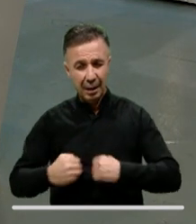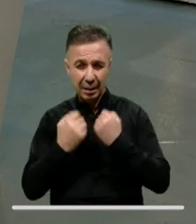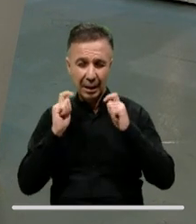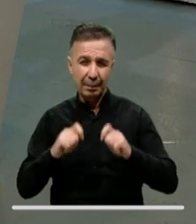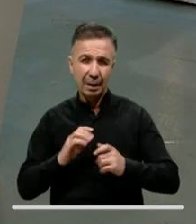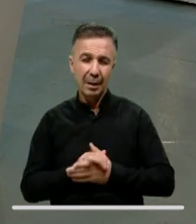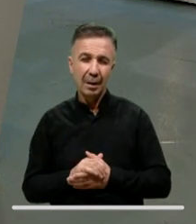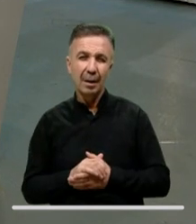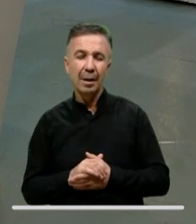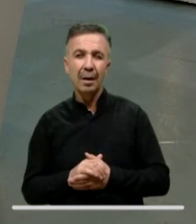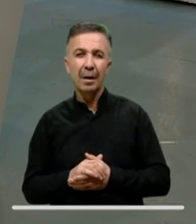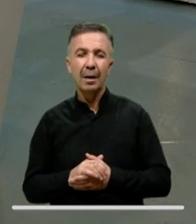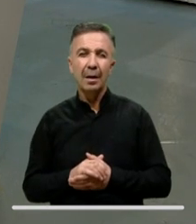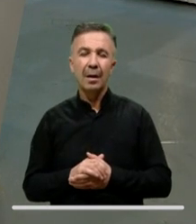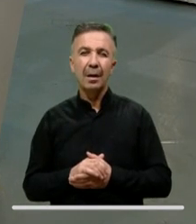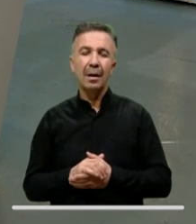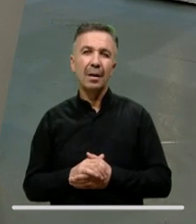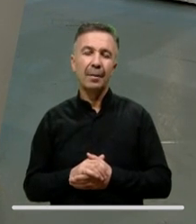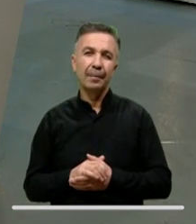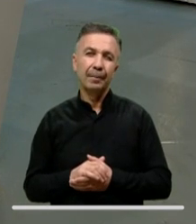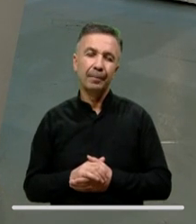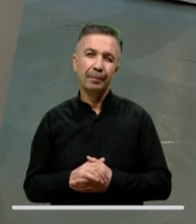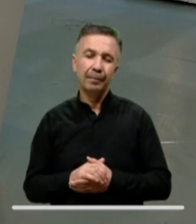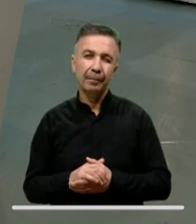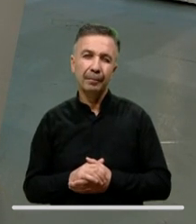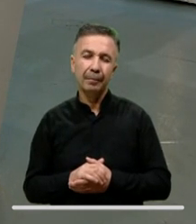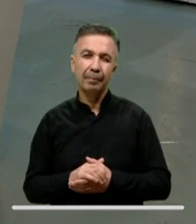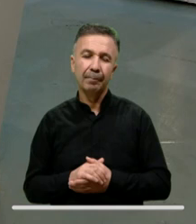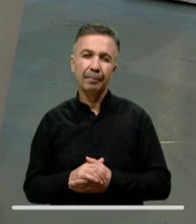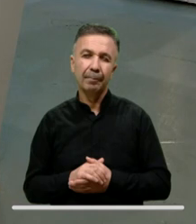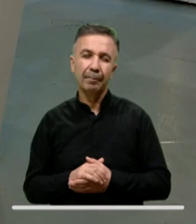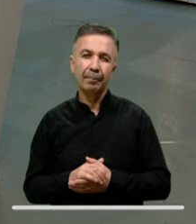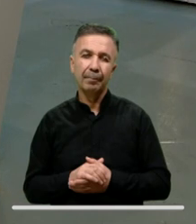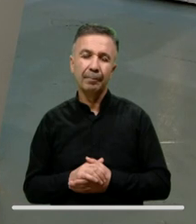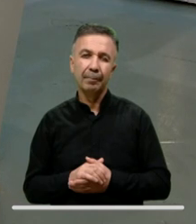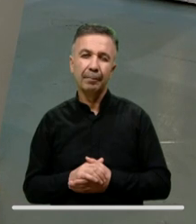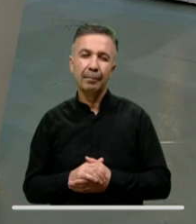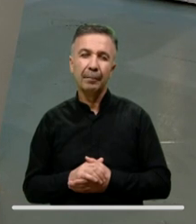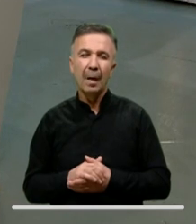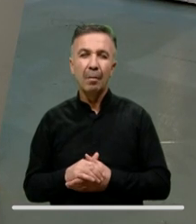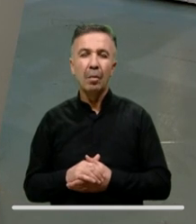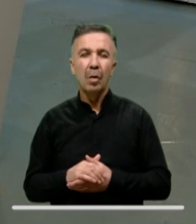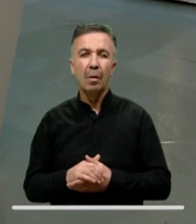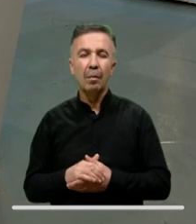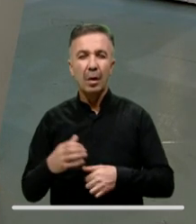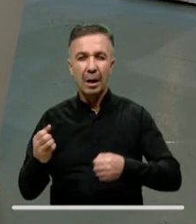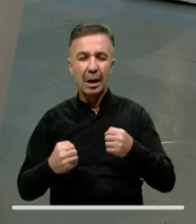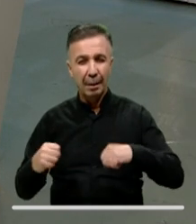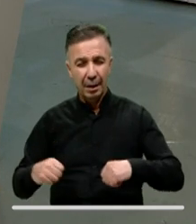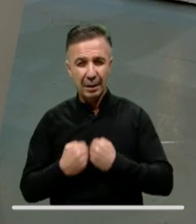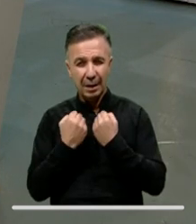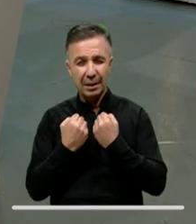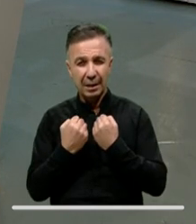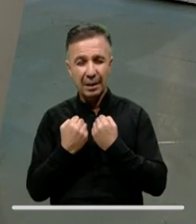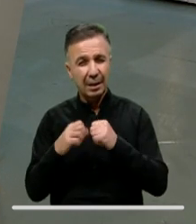Kaza tabii, araba önümüze kırdı, avda bir yarak yapmadı. Bunu yaptırıyoruz da. Bu araba kazasındaki hasar,